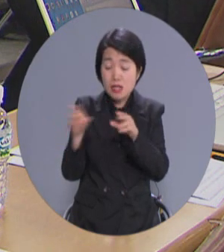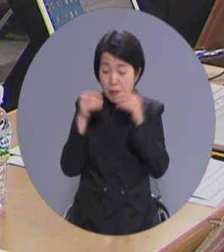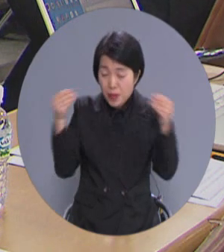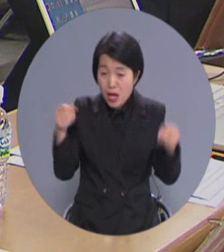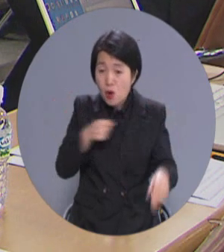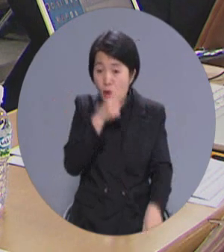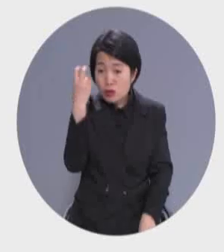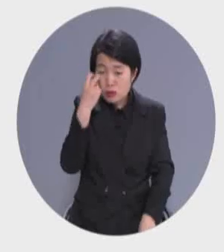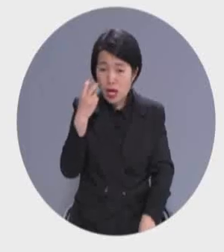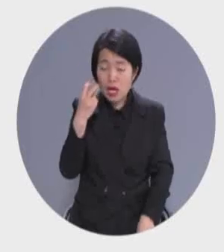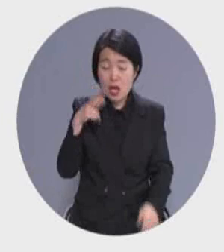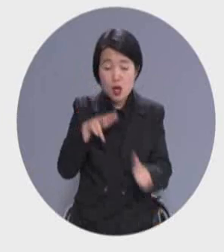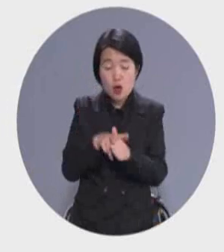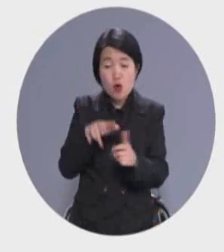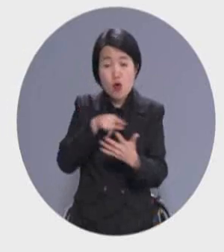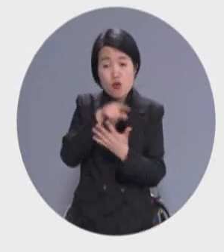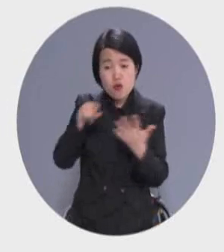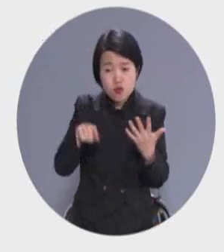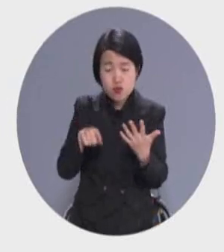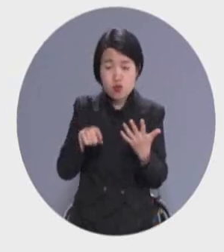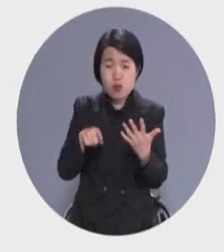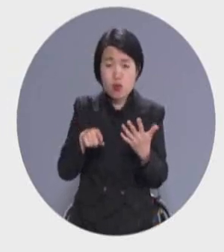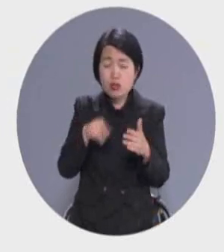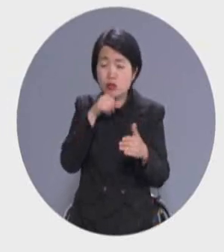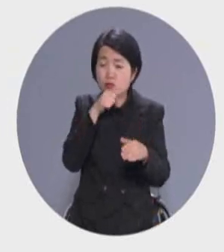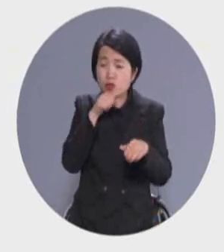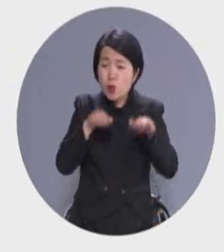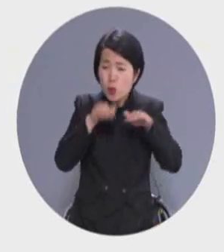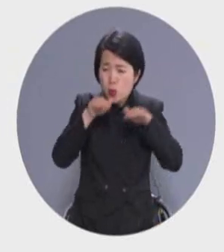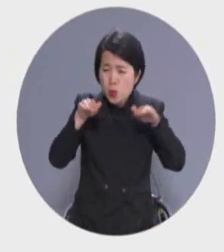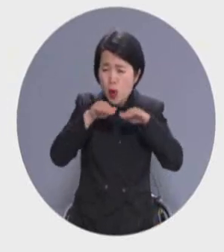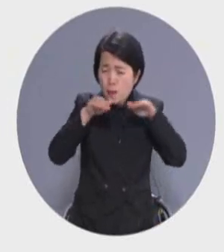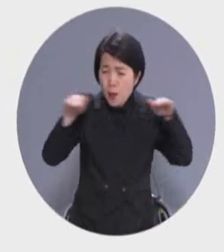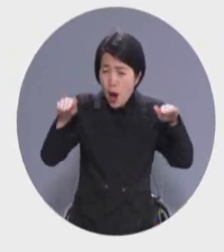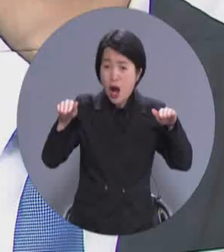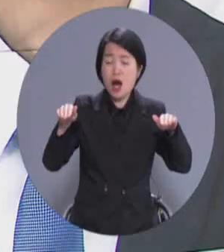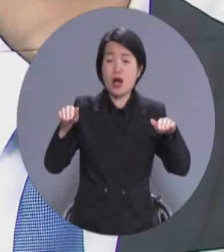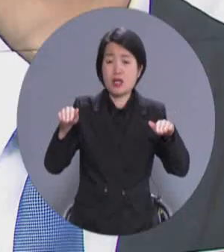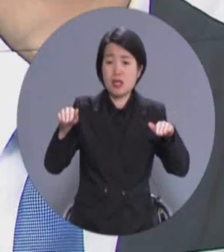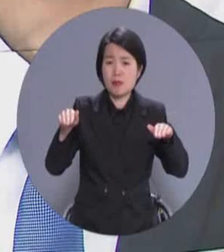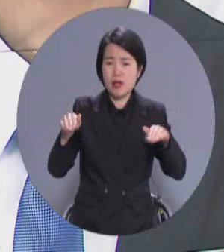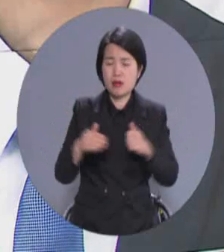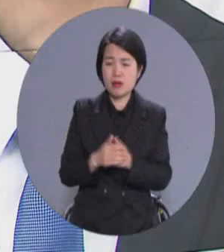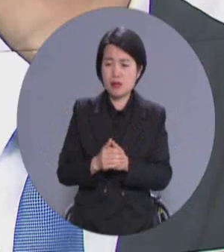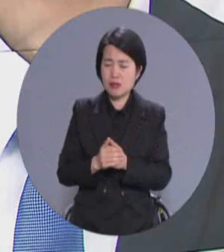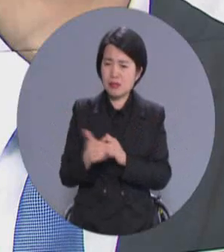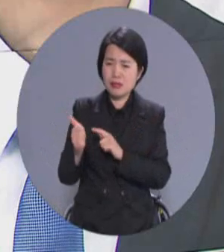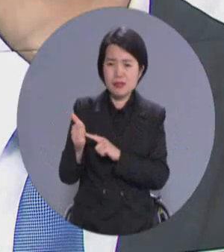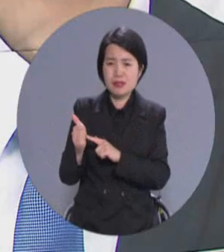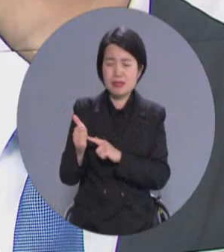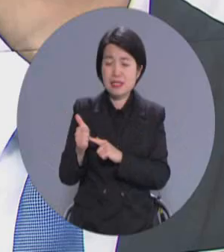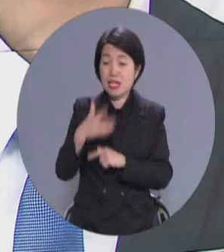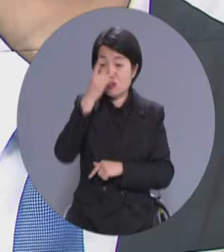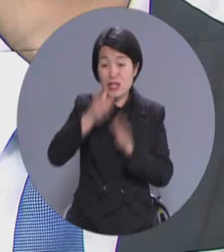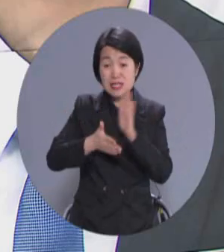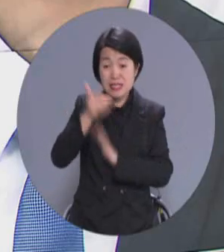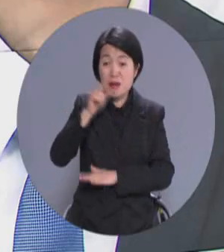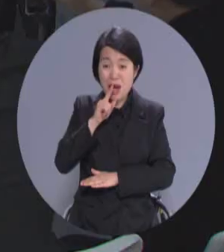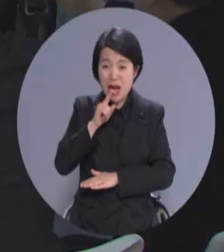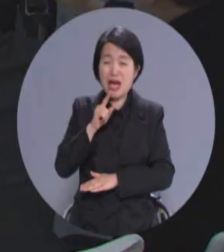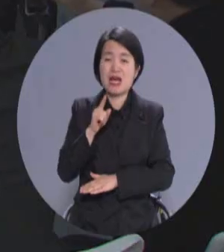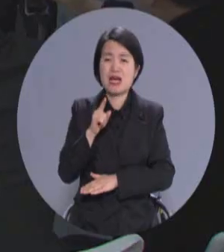신 후보의 지지율이 다른 후보들과 오차 범위 내에 있다는 점을 고려하면 역시 논란을 일으킬 소지가